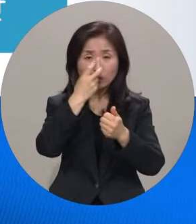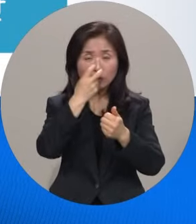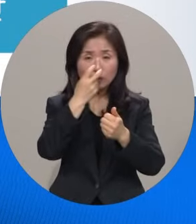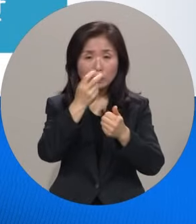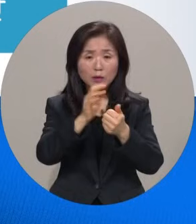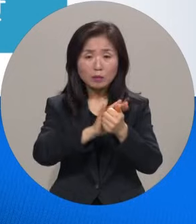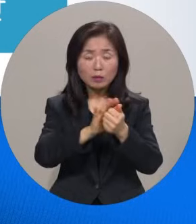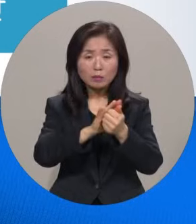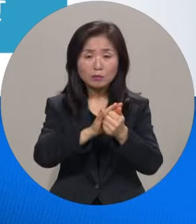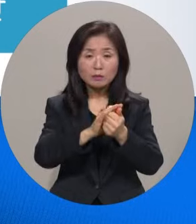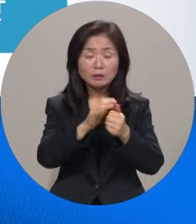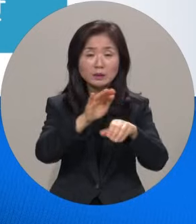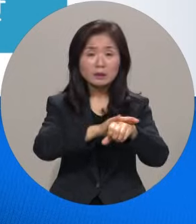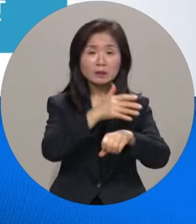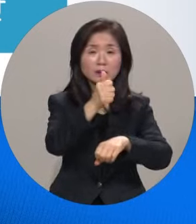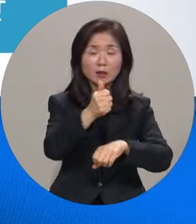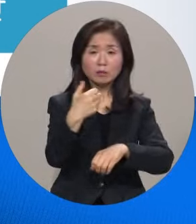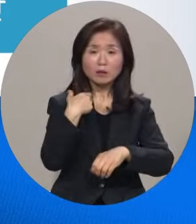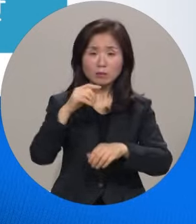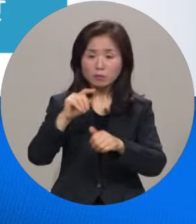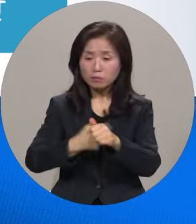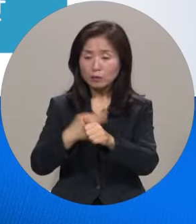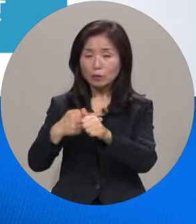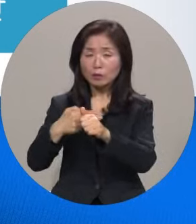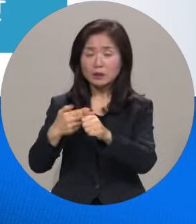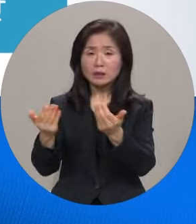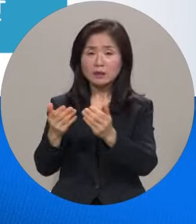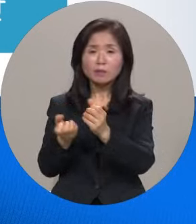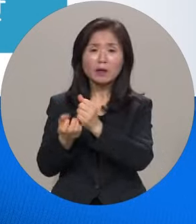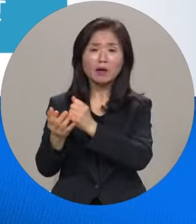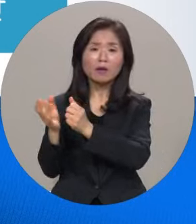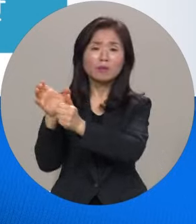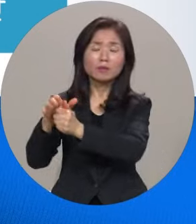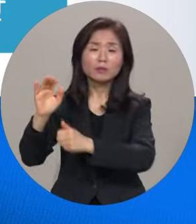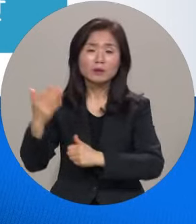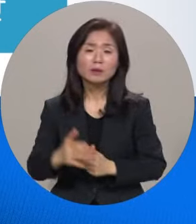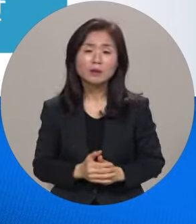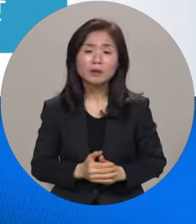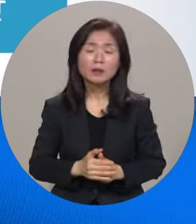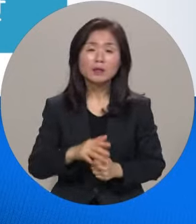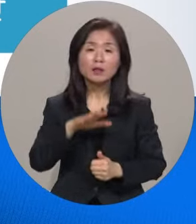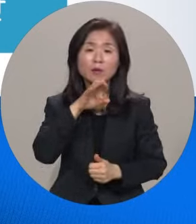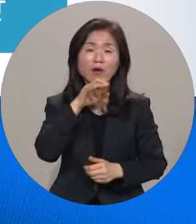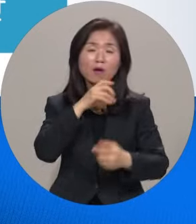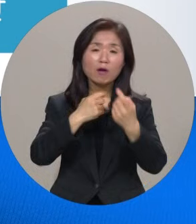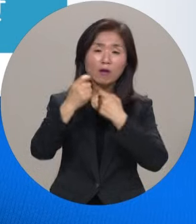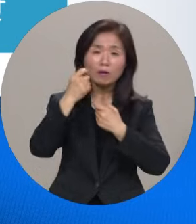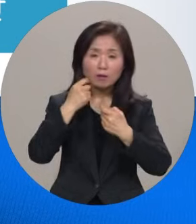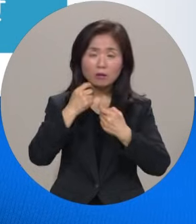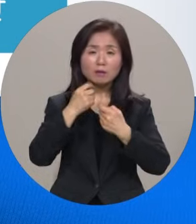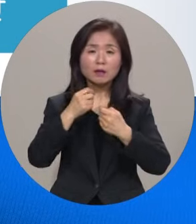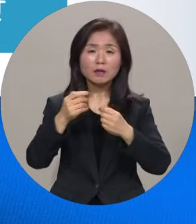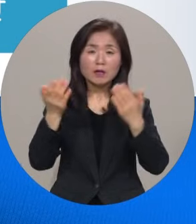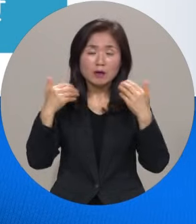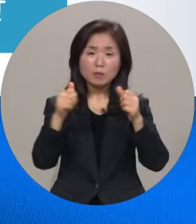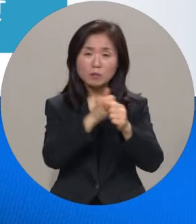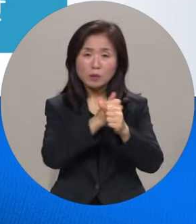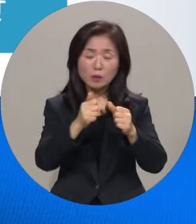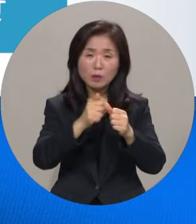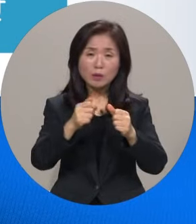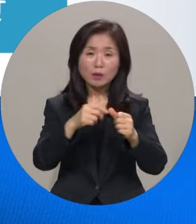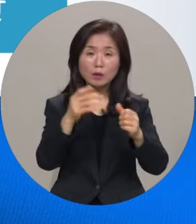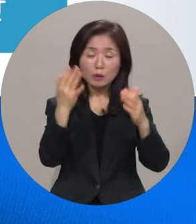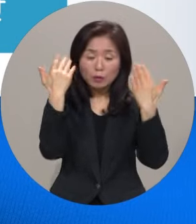교원들 업무를 떠앉게 됐단 겁니다 민원 대응부터 학교 폭력 처리까지 교감이 맡았는데 늘봄 업무까지